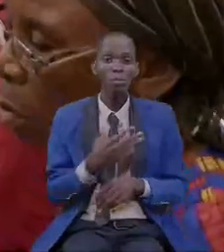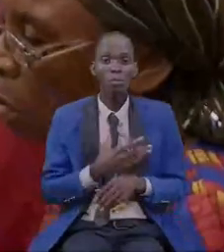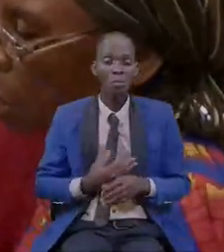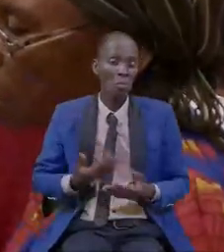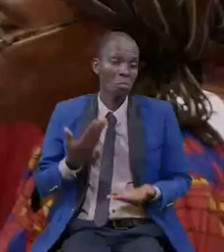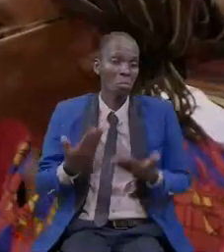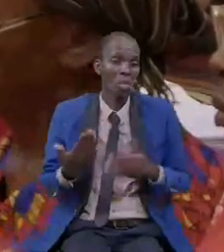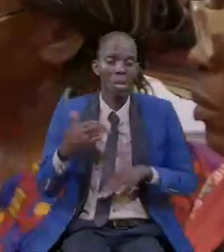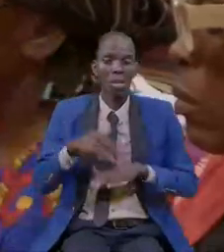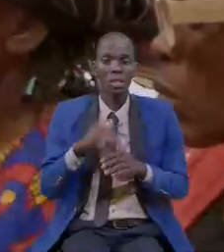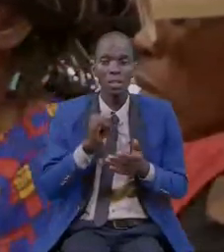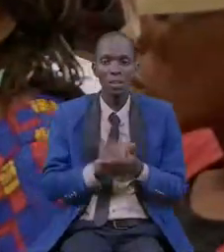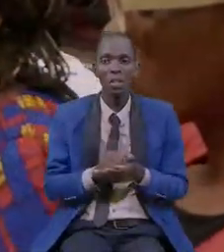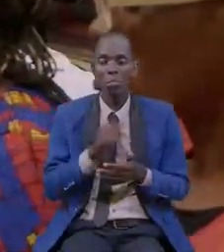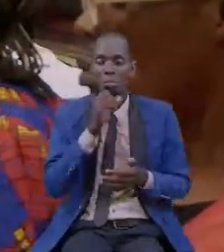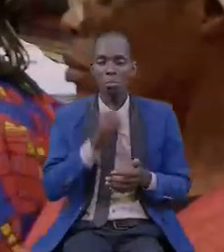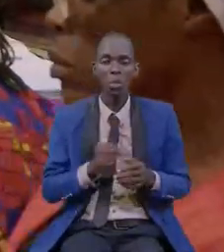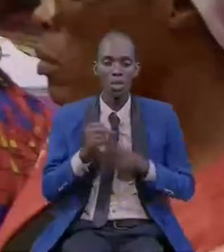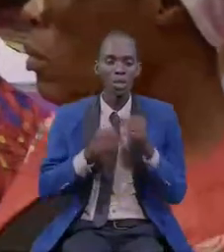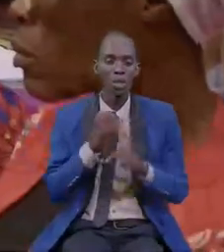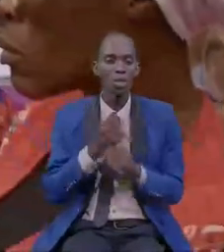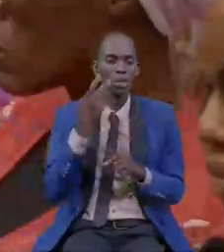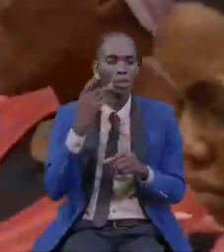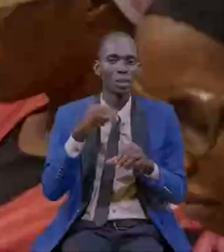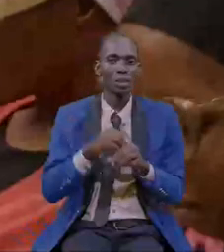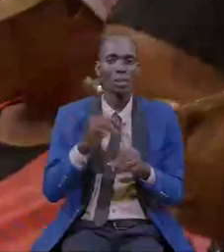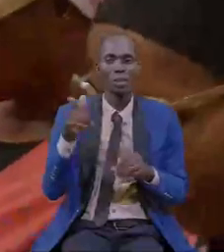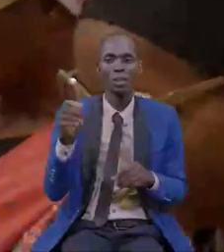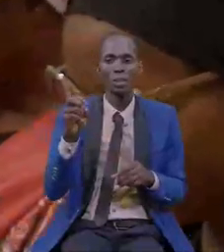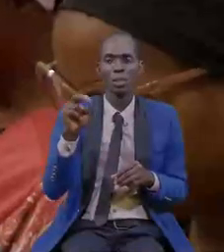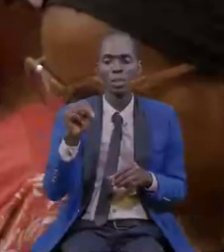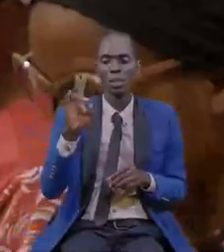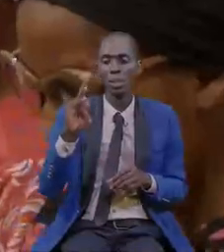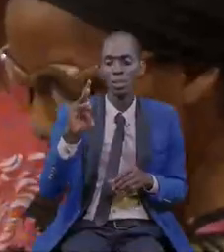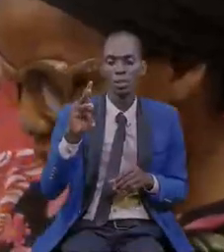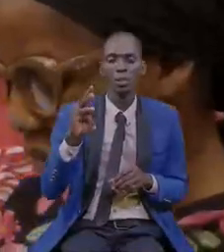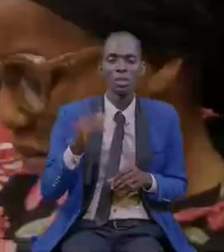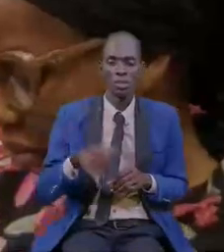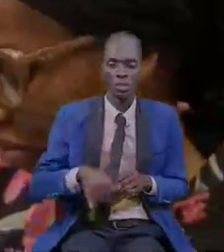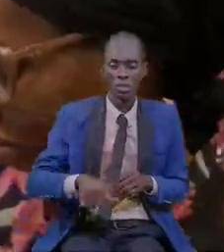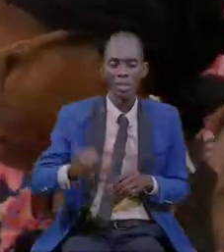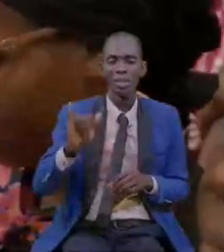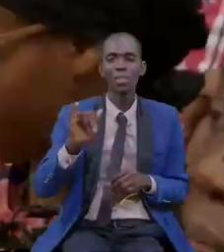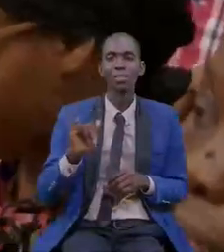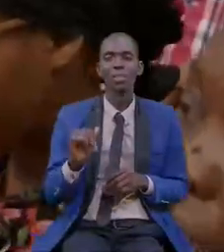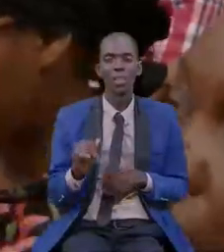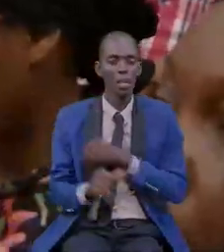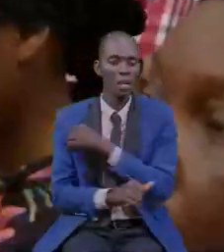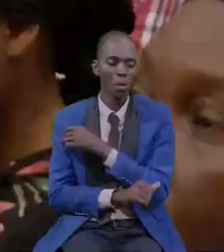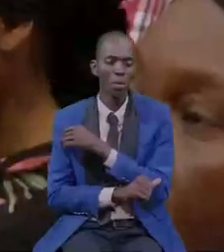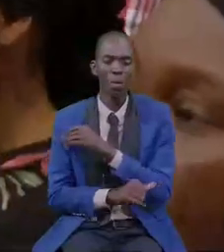étage dans Genèse chapitre 17 malgré cela il avait observé cette